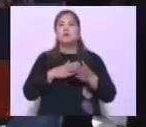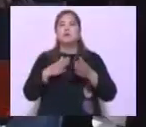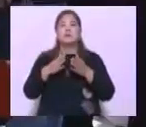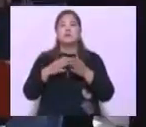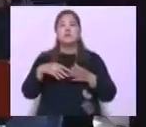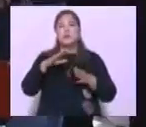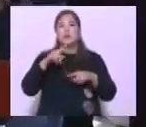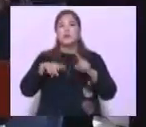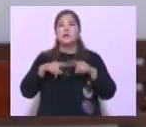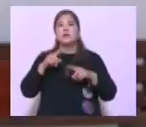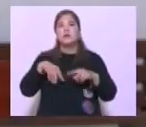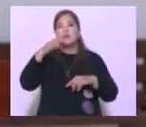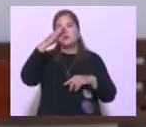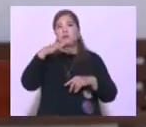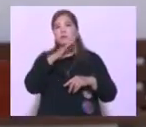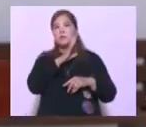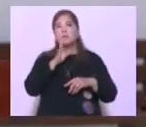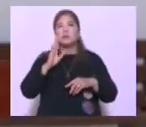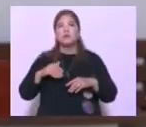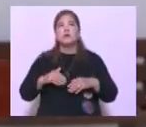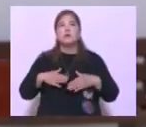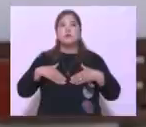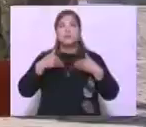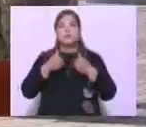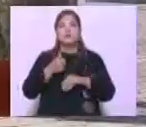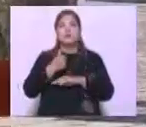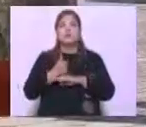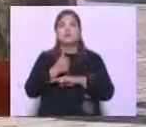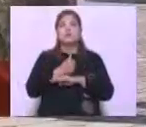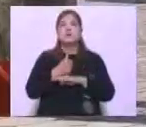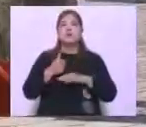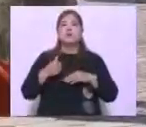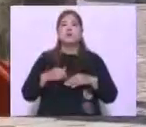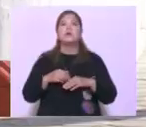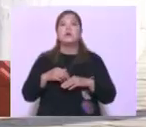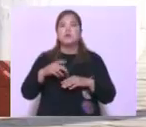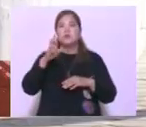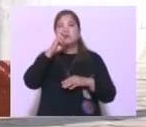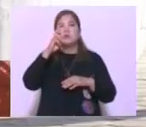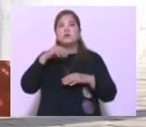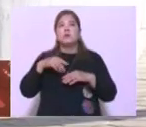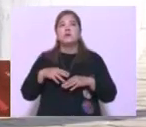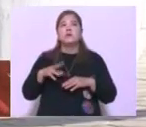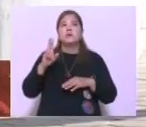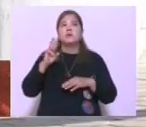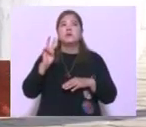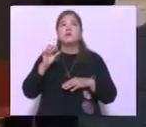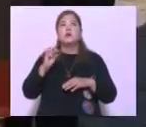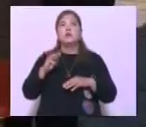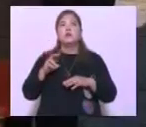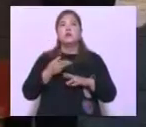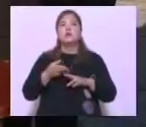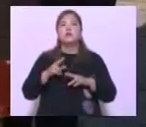близкие. Вместе с ними выразили пожелания и аким города Абликаир Байпаков и депутат мажилиса парламента Наталья Дементьева, сын